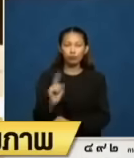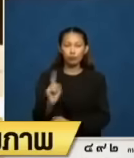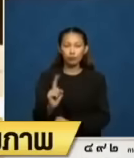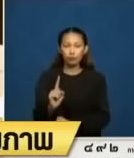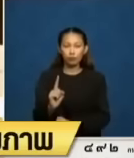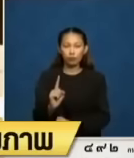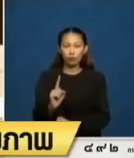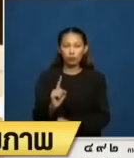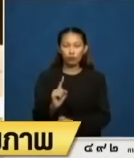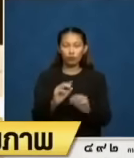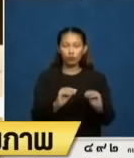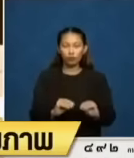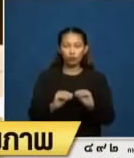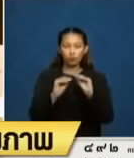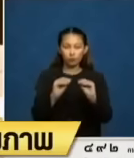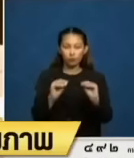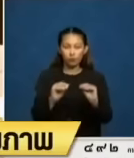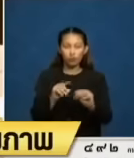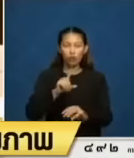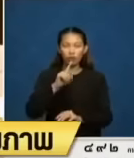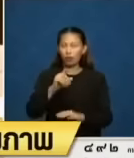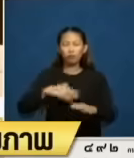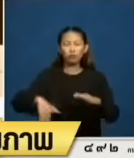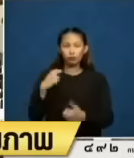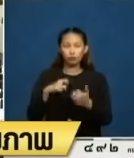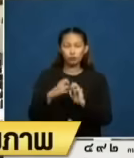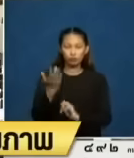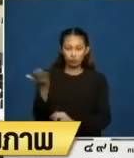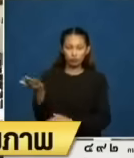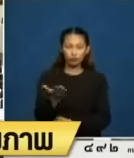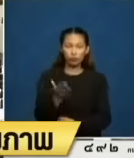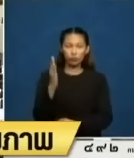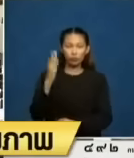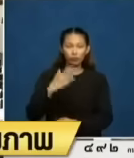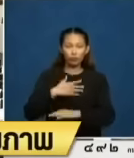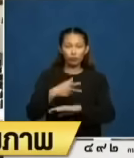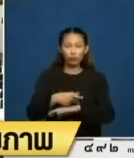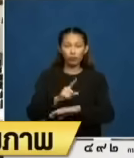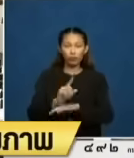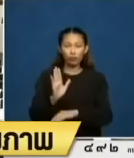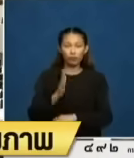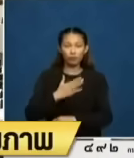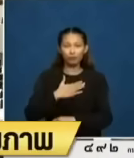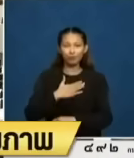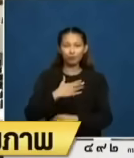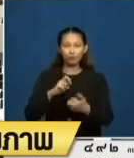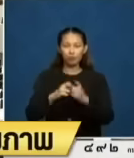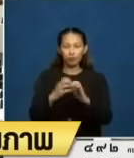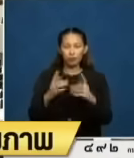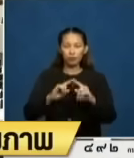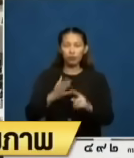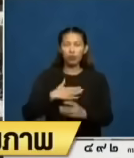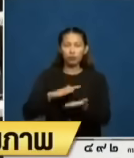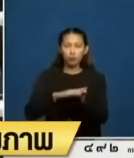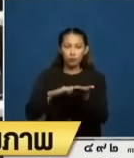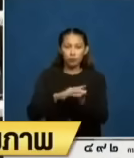1112เนี่ยอันนั้นต้องอยู่ในชั้นของร่างกฎหมายไม่ใช่ชั้นนี้ครับหลายท่าน